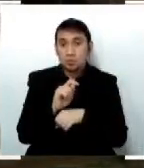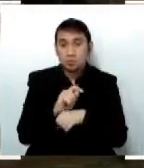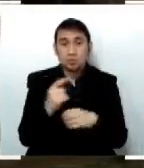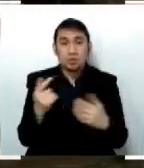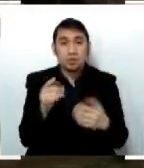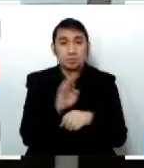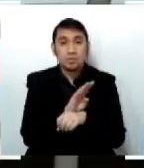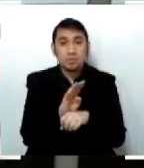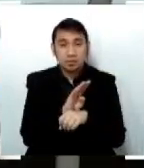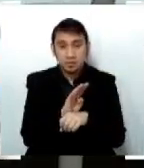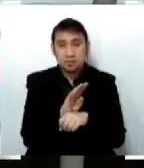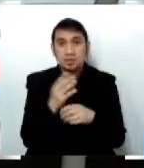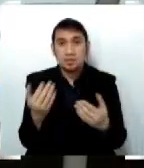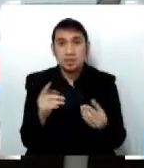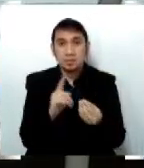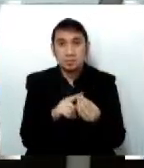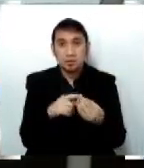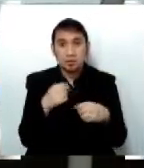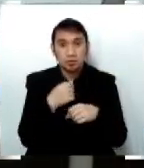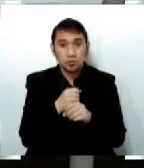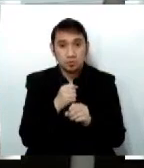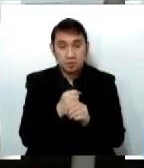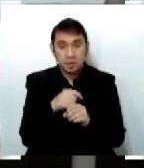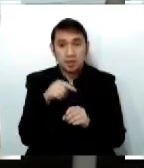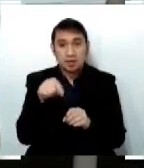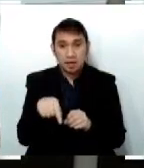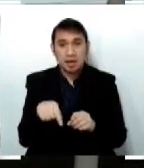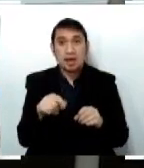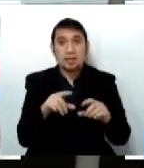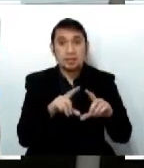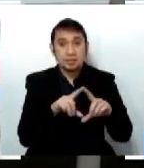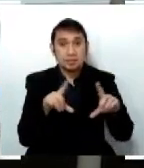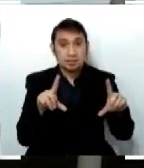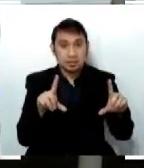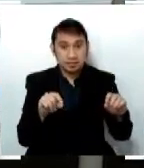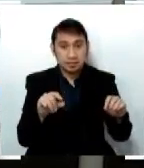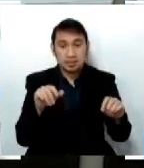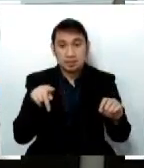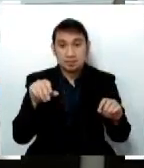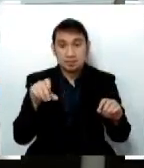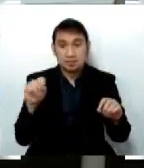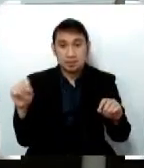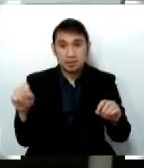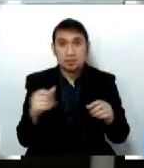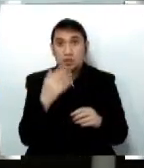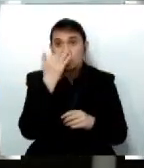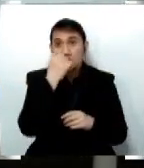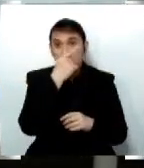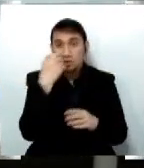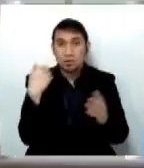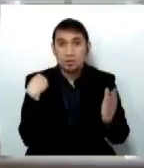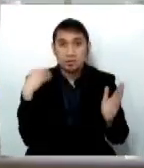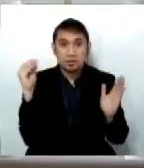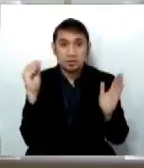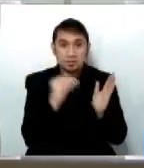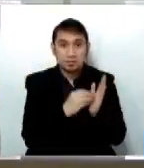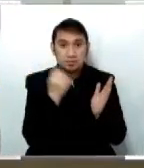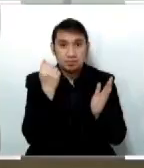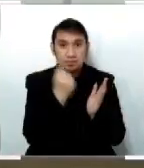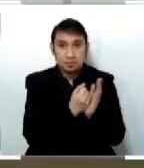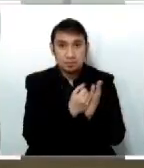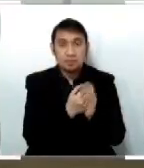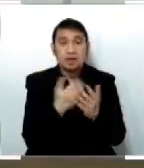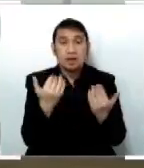quarantine pass. Tiniyak nilang hindi maaaring mapeke ang quarantine pass dahil may silito ng kanilang barangay. Ang iba